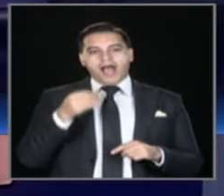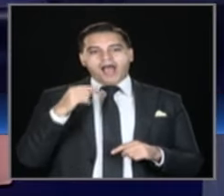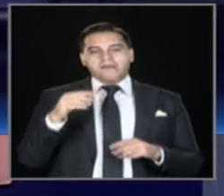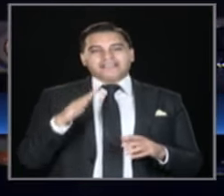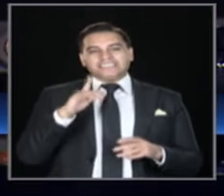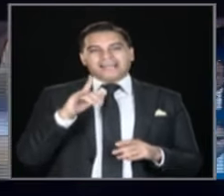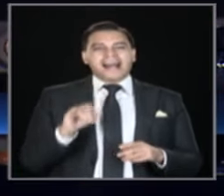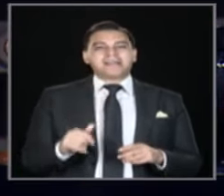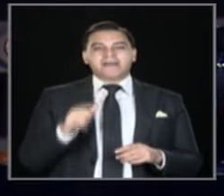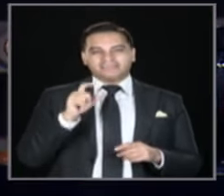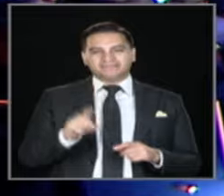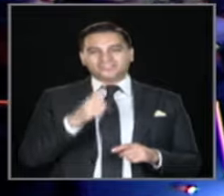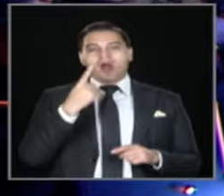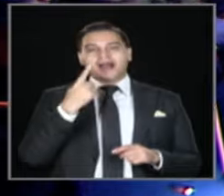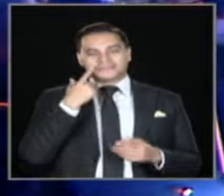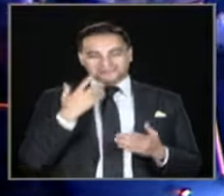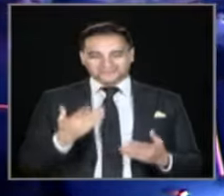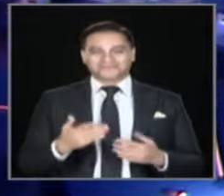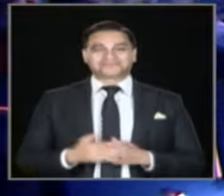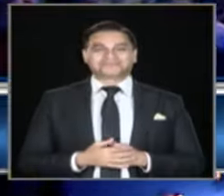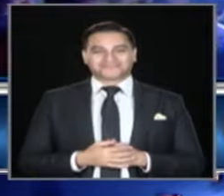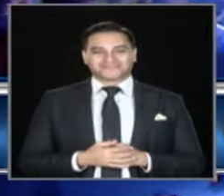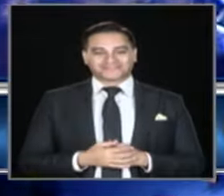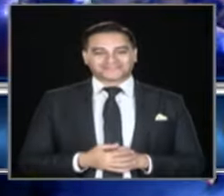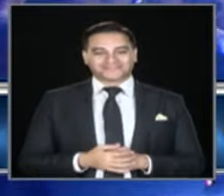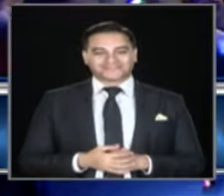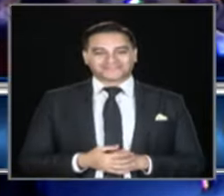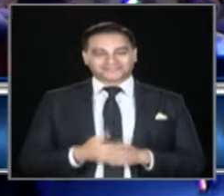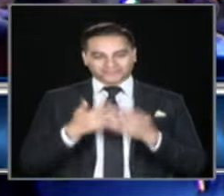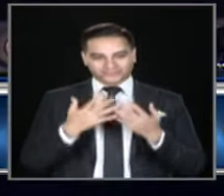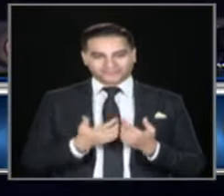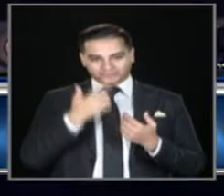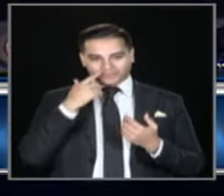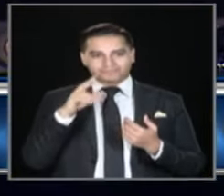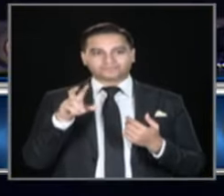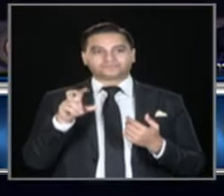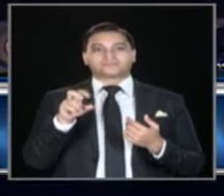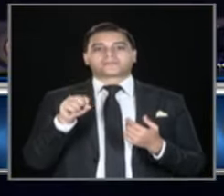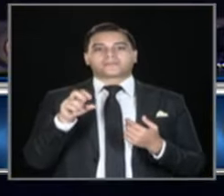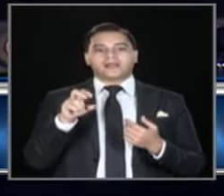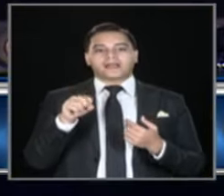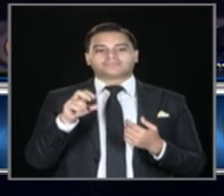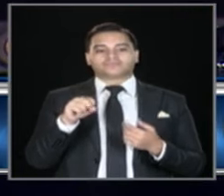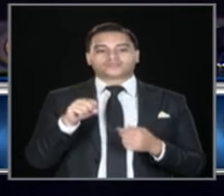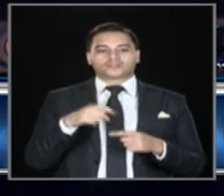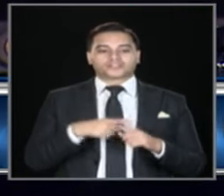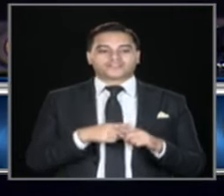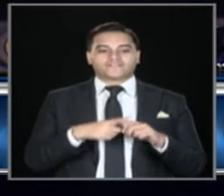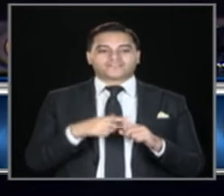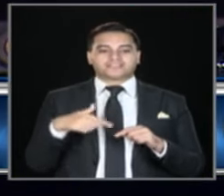سليمان السؤال الاول حل المساله الاتيه